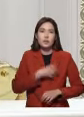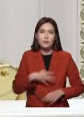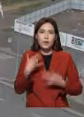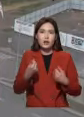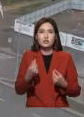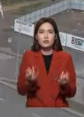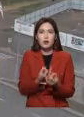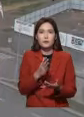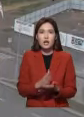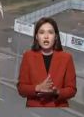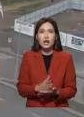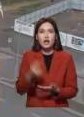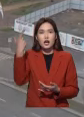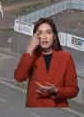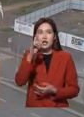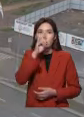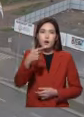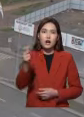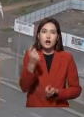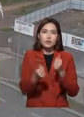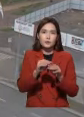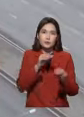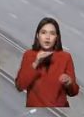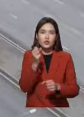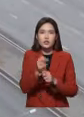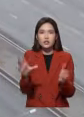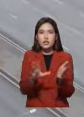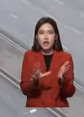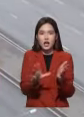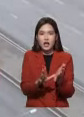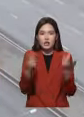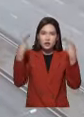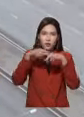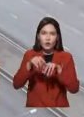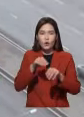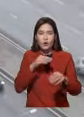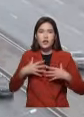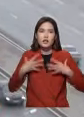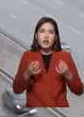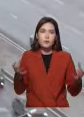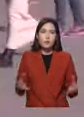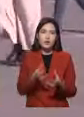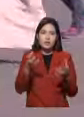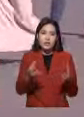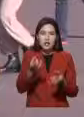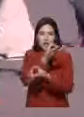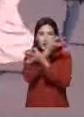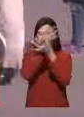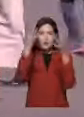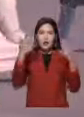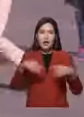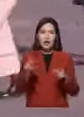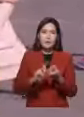отыр. Тараптар мұнай-газ, машина жасау, энергетика мен көлік логистика, денсаулық сақтау және мәдени-гуманитарлық